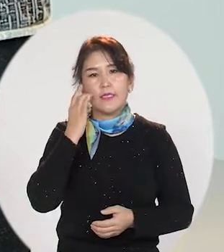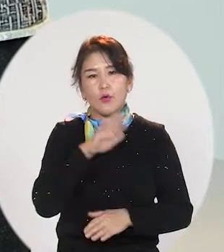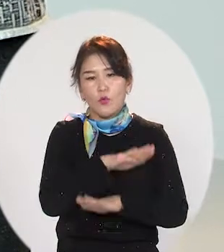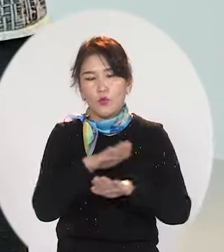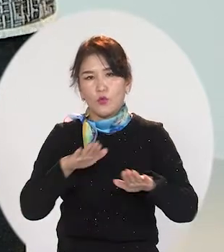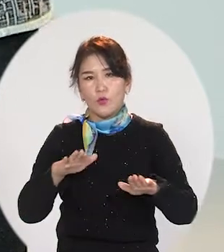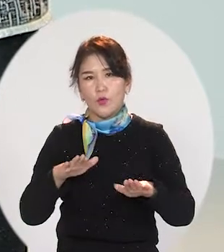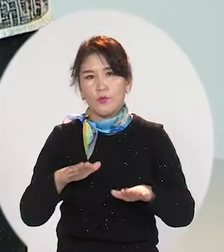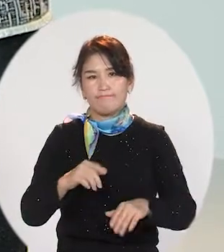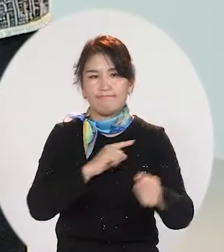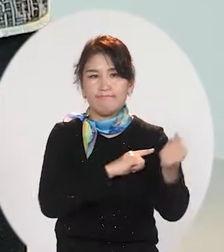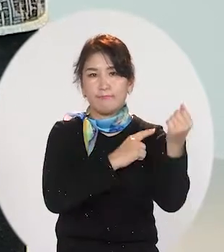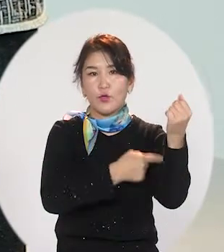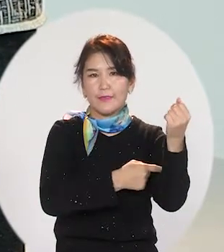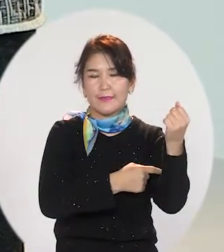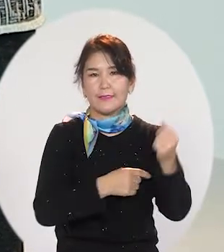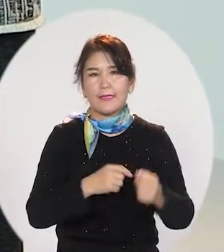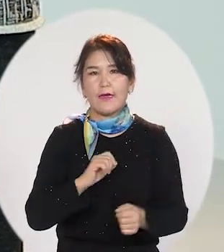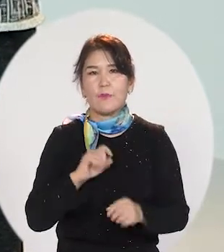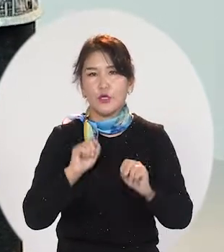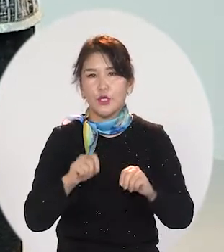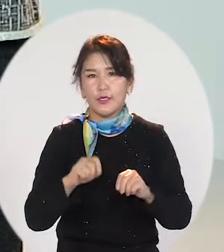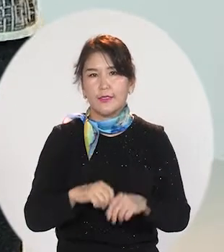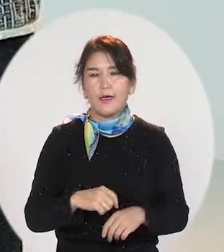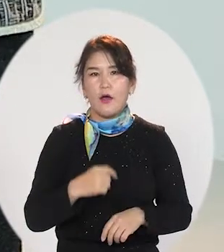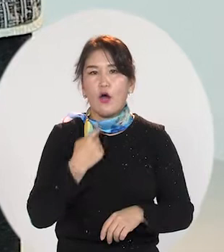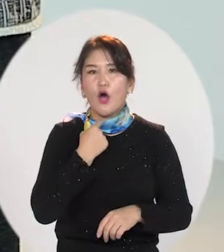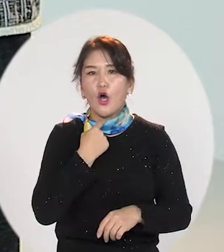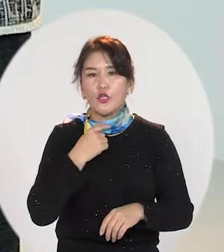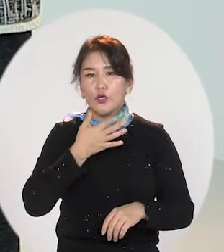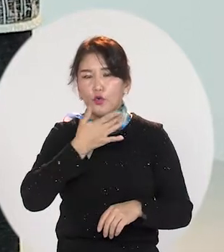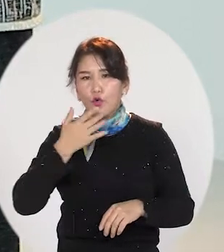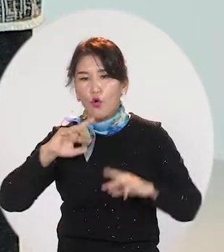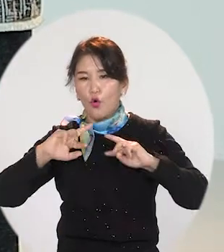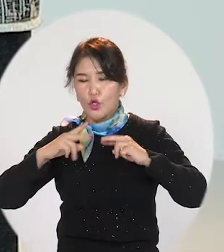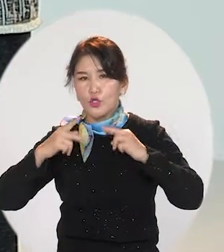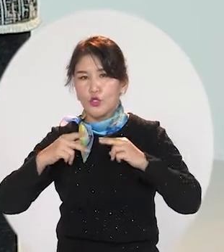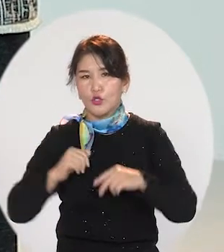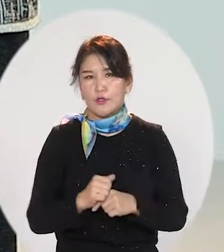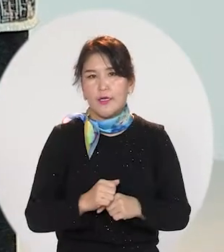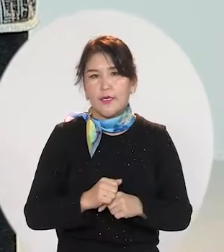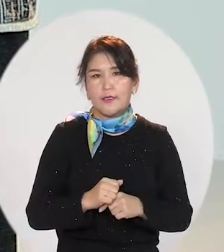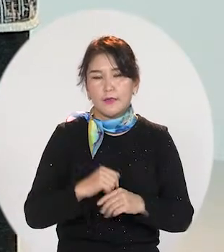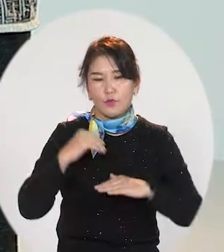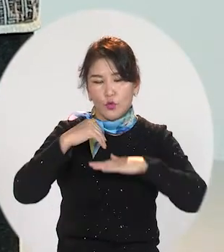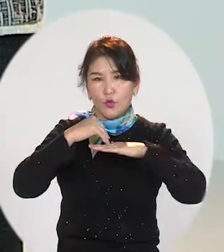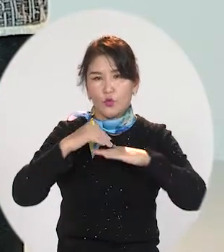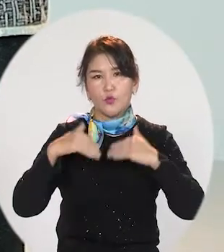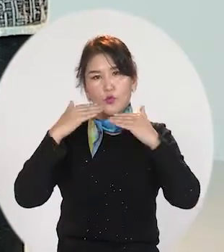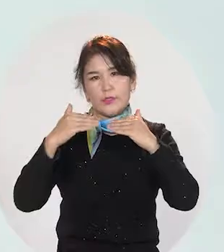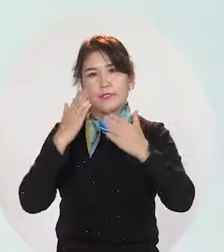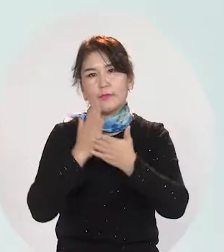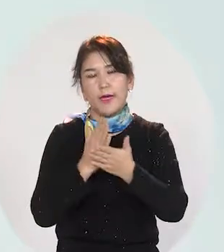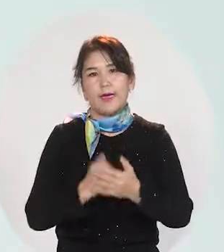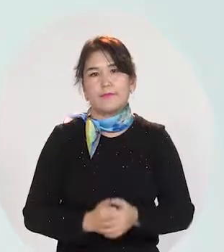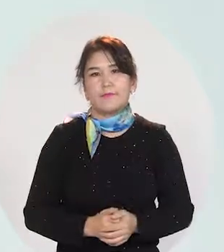алдаар булчин шүрмэсэн суугаад нэм одоо хэлбэр дүрсээ олж эхэлж ингэж төлөвшлүүд нь явагддаг. За өсвөр наснд